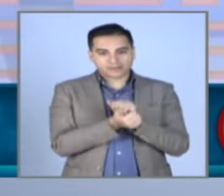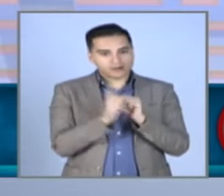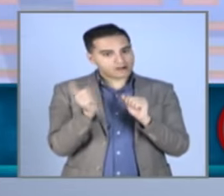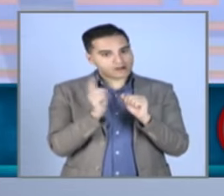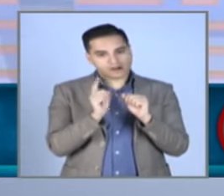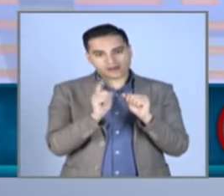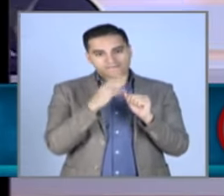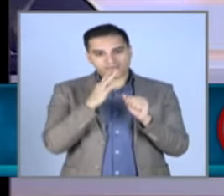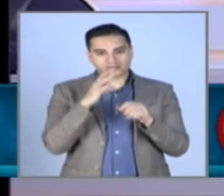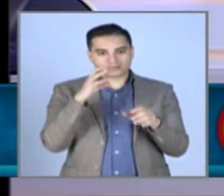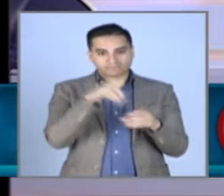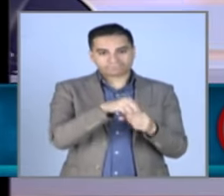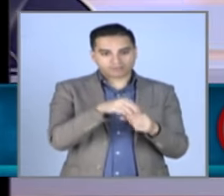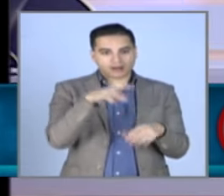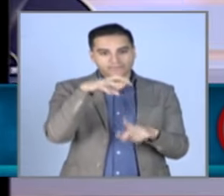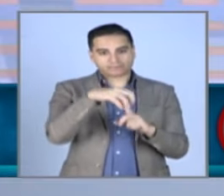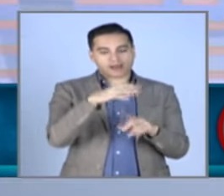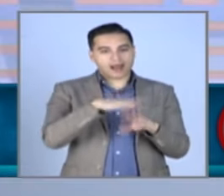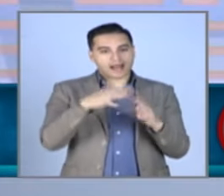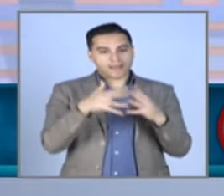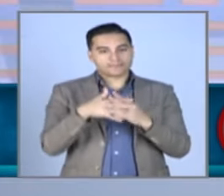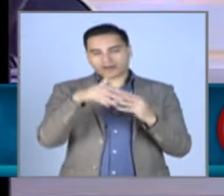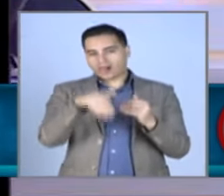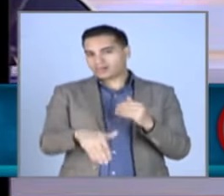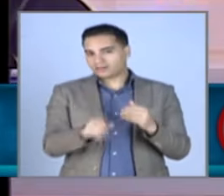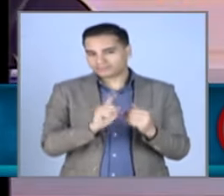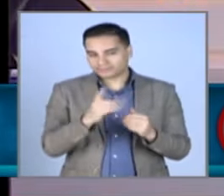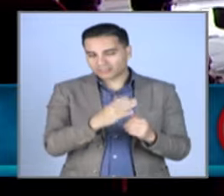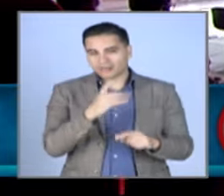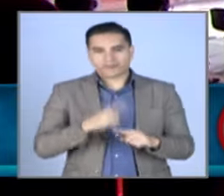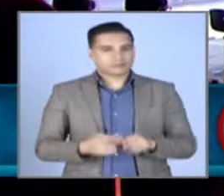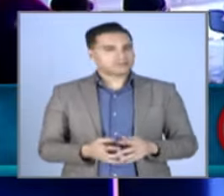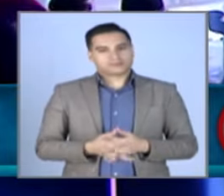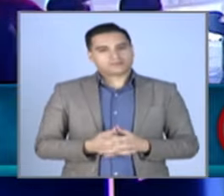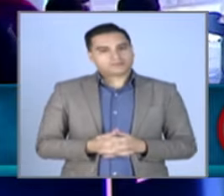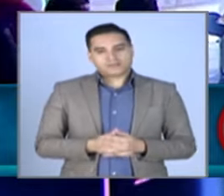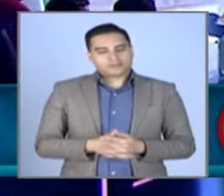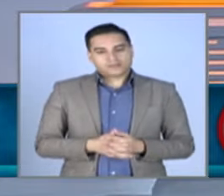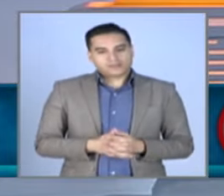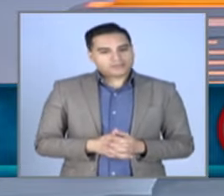هتحتجز رهائن أمريكان؟ لا، إجابة خاطئة.